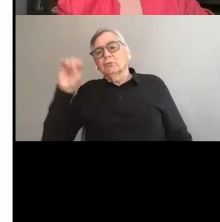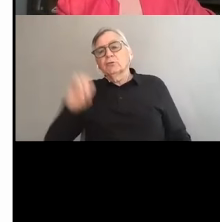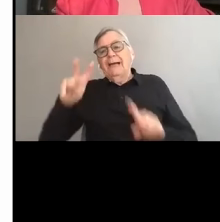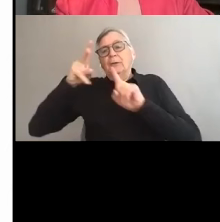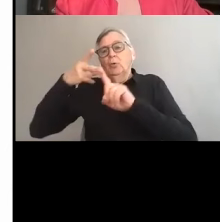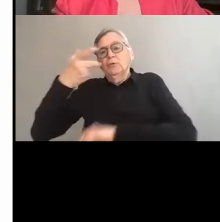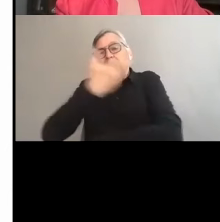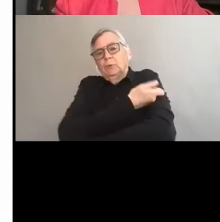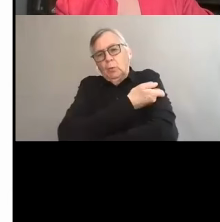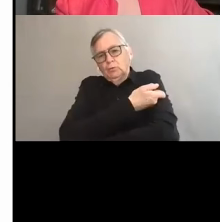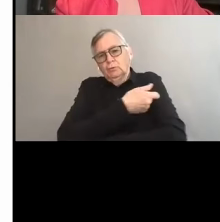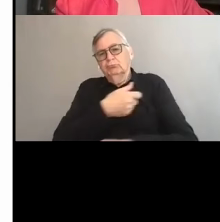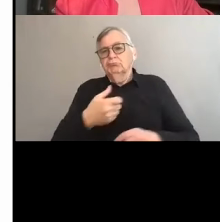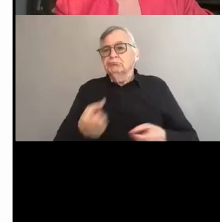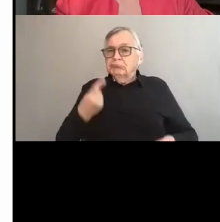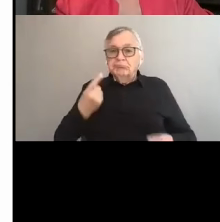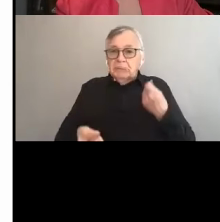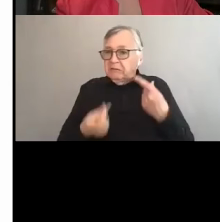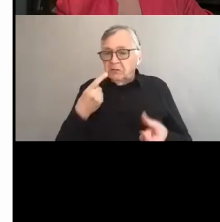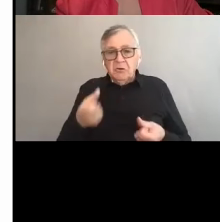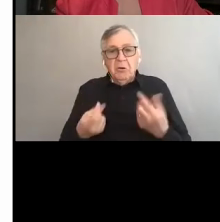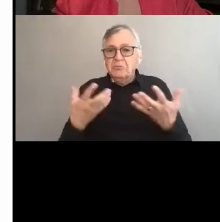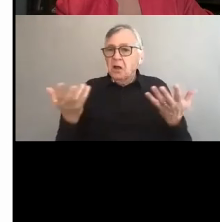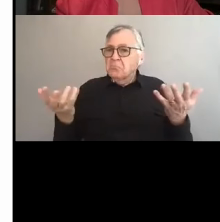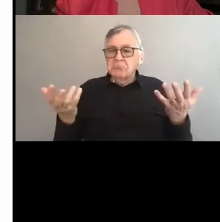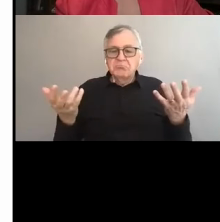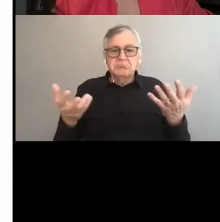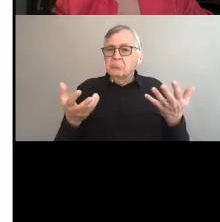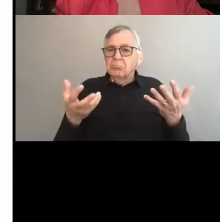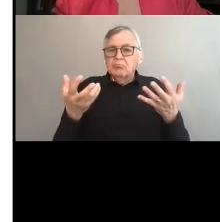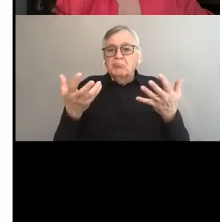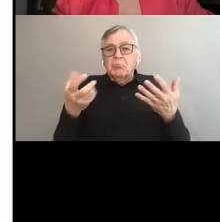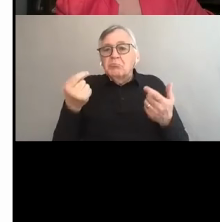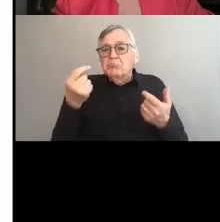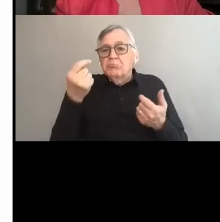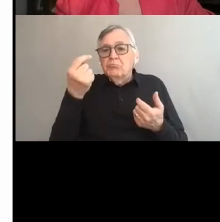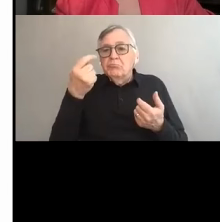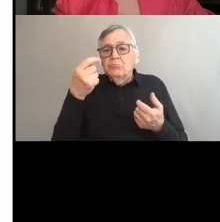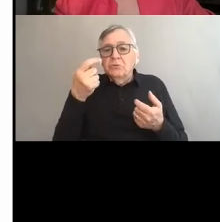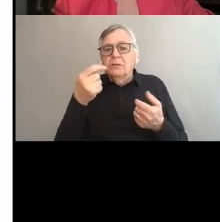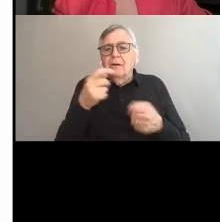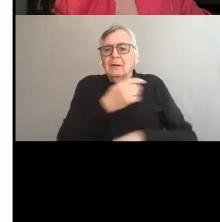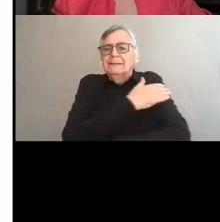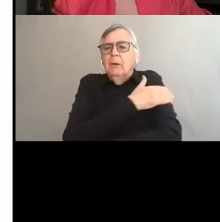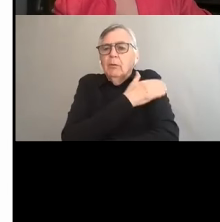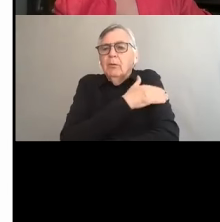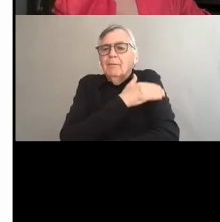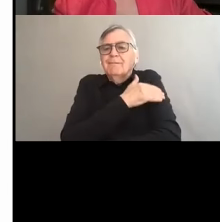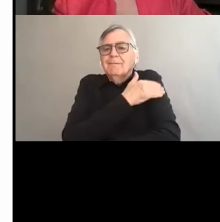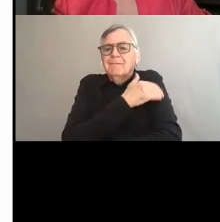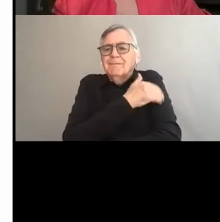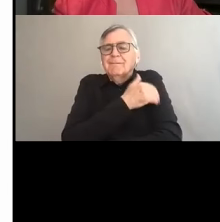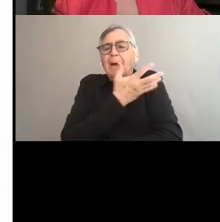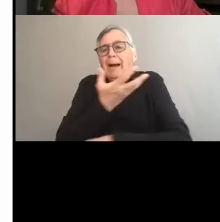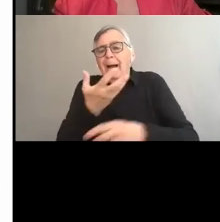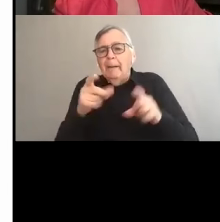dose. Et les effets secondaires, encore une fois, étaient de l'ordre des effets locaux, un petit peu de douleur au site d'injection,